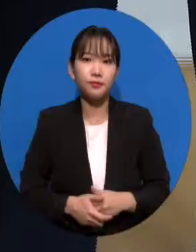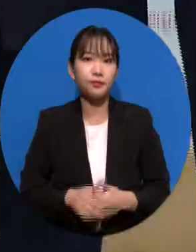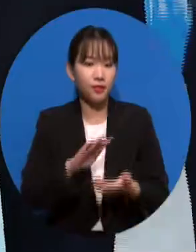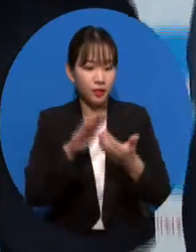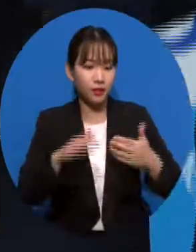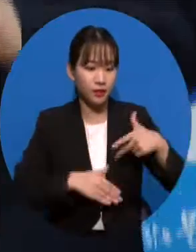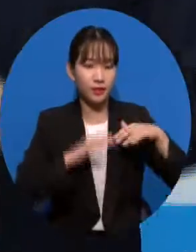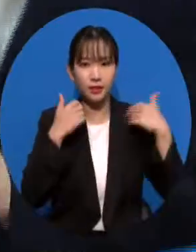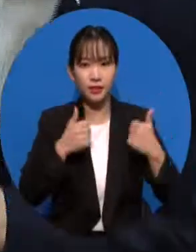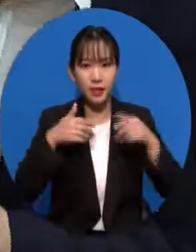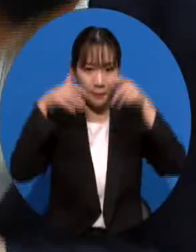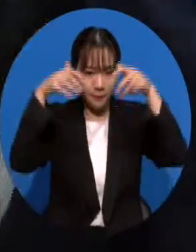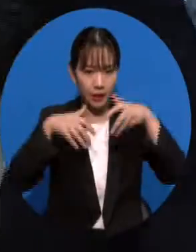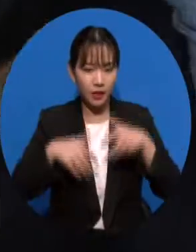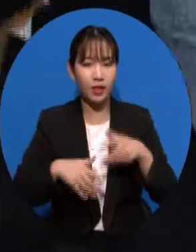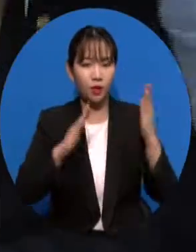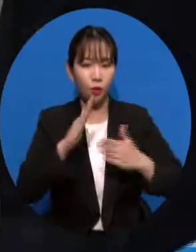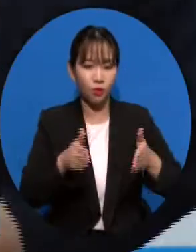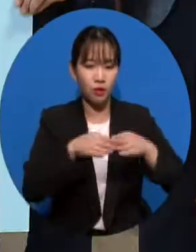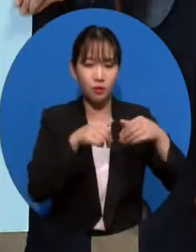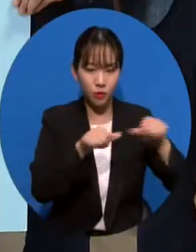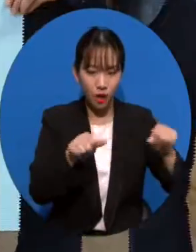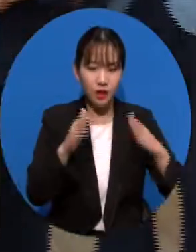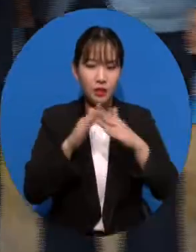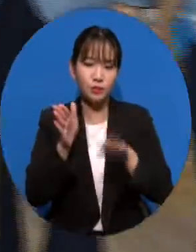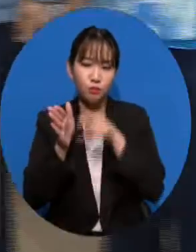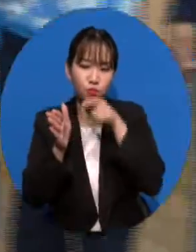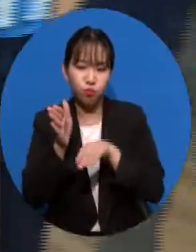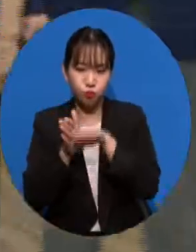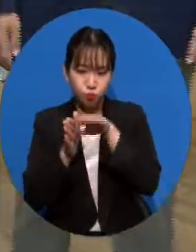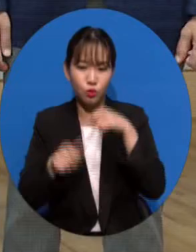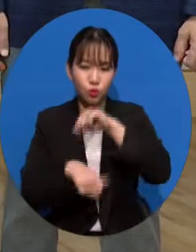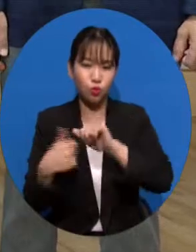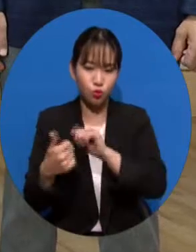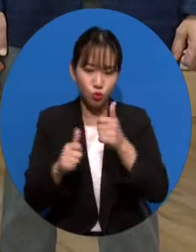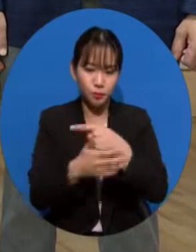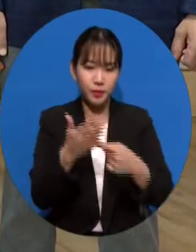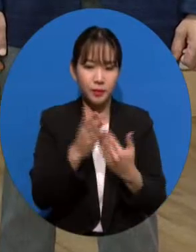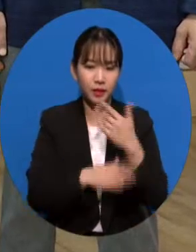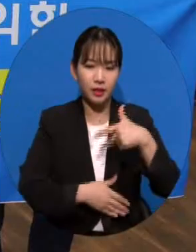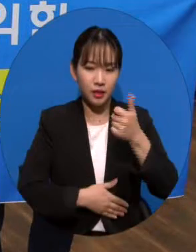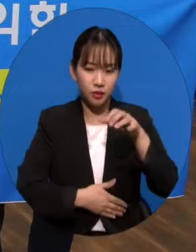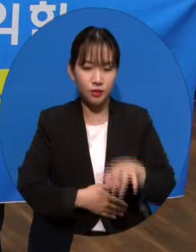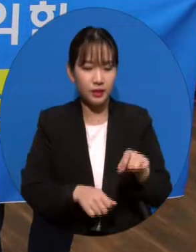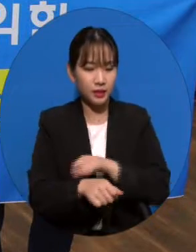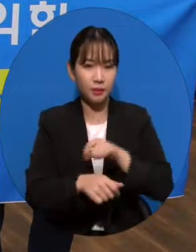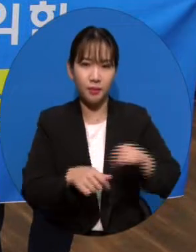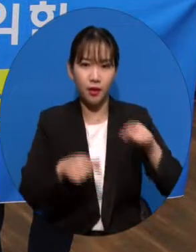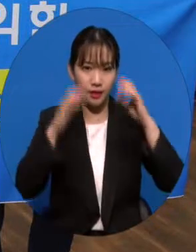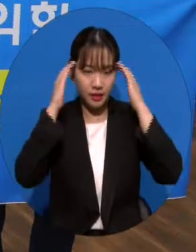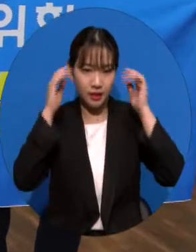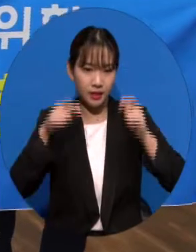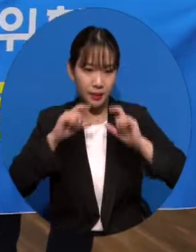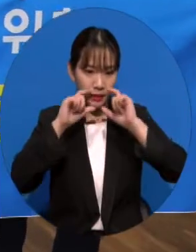앞서 작은건 의회는 집중으로 공공시설 파 순과 주택 침수 가축 회사 등의 피해를 입은 장흥군 의 특별재난지역으로